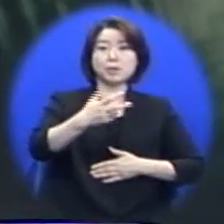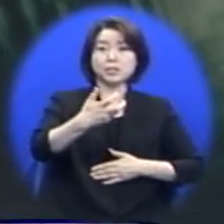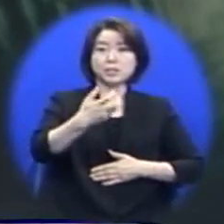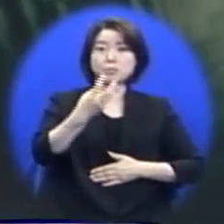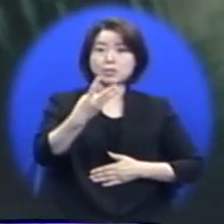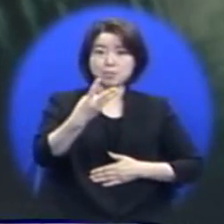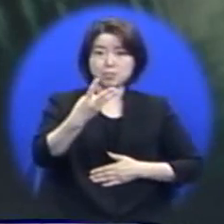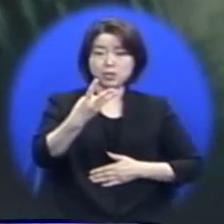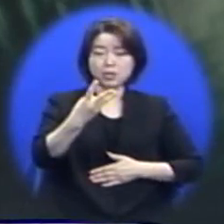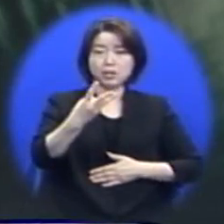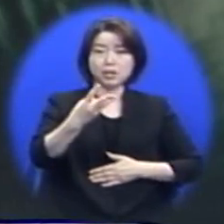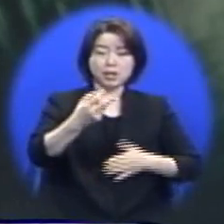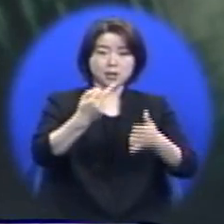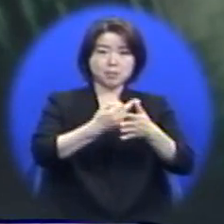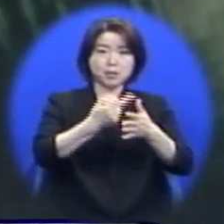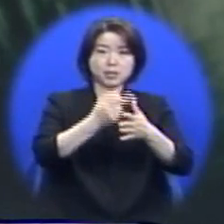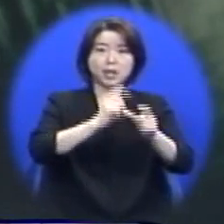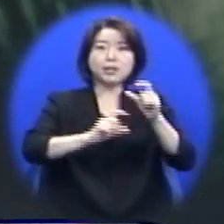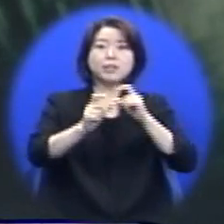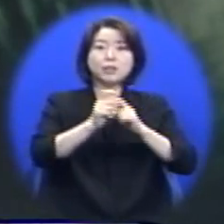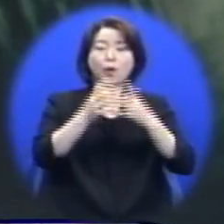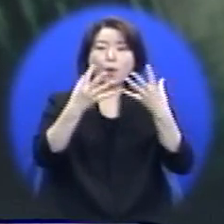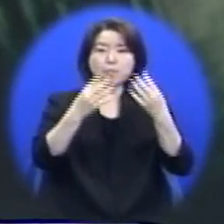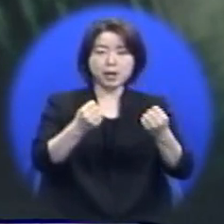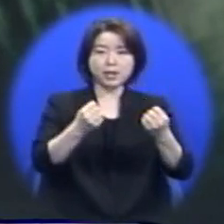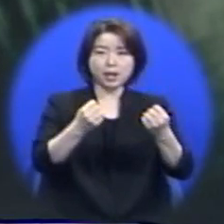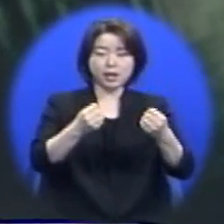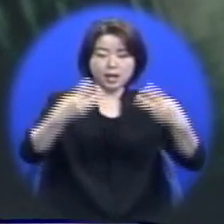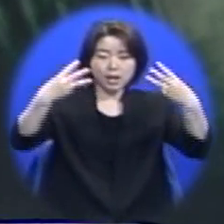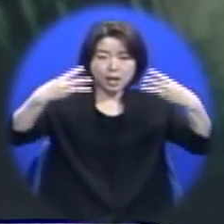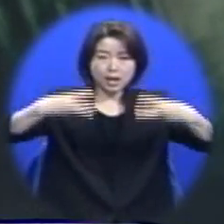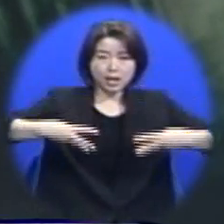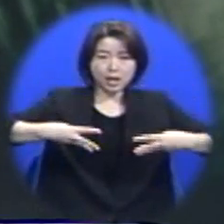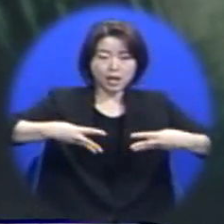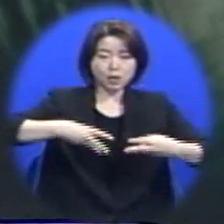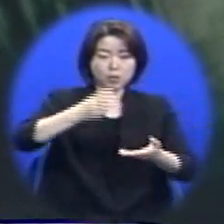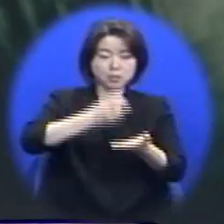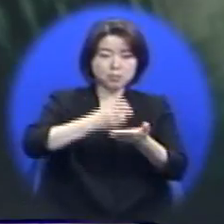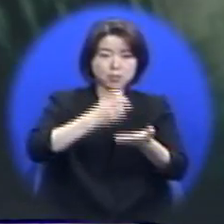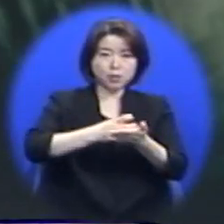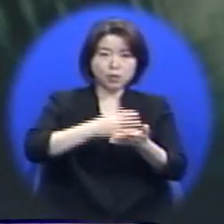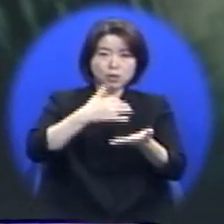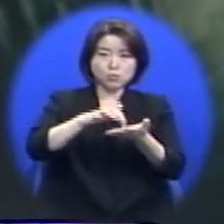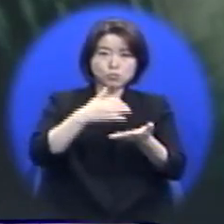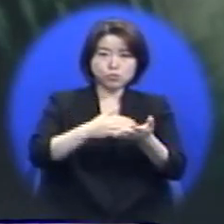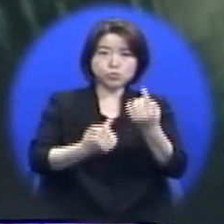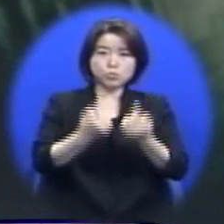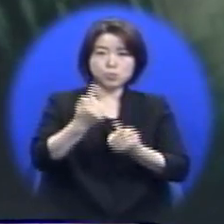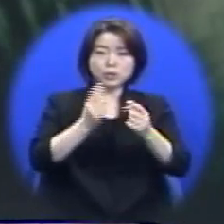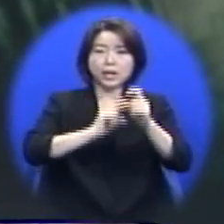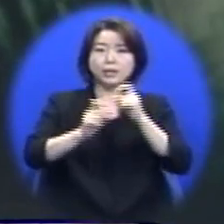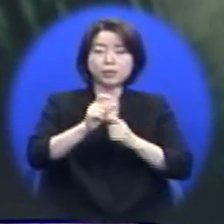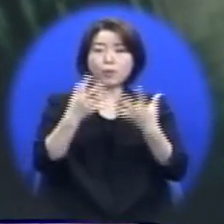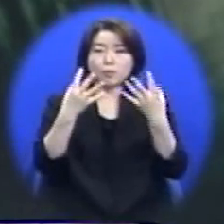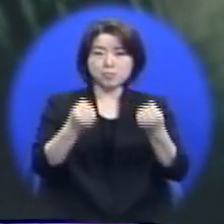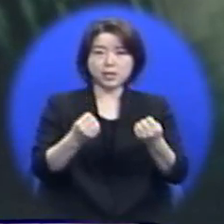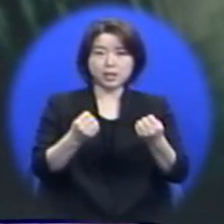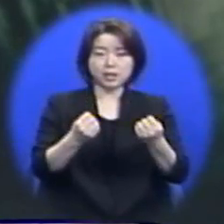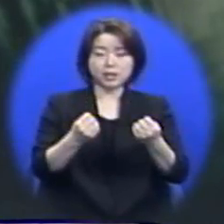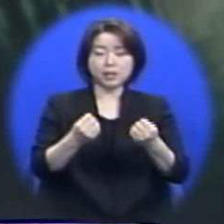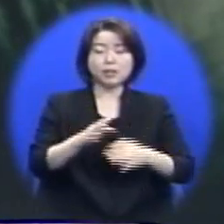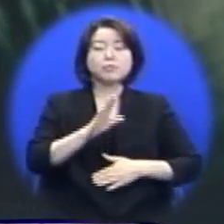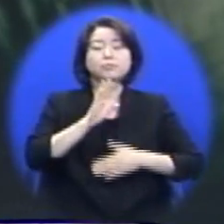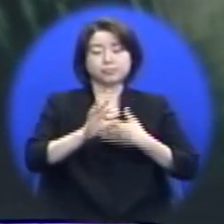273명이 맏아들이 더 많아요. 레위 지파 수보다. 이거 어떻게 해야 되나 할 때 하나님께서